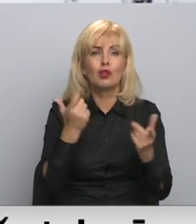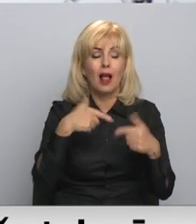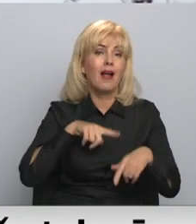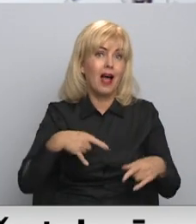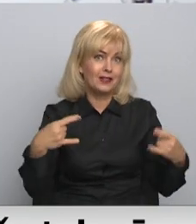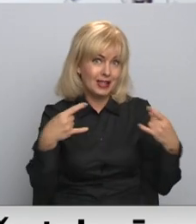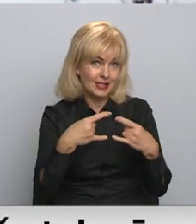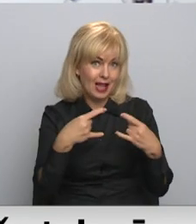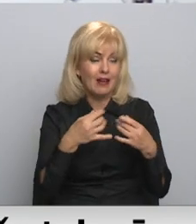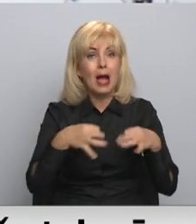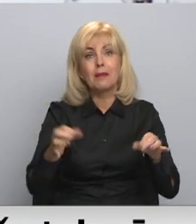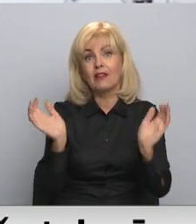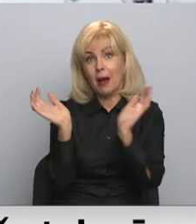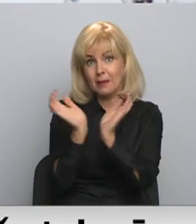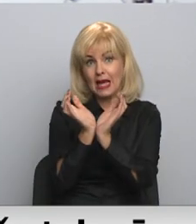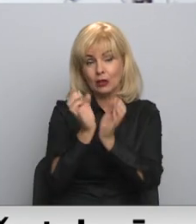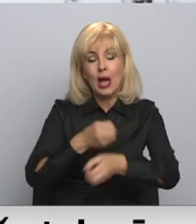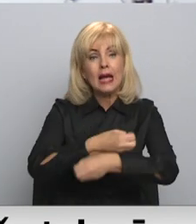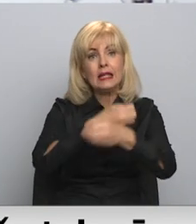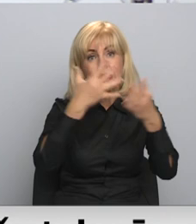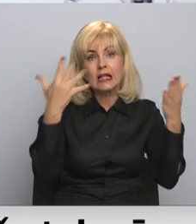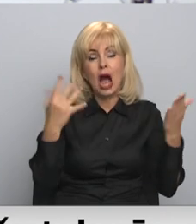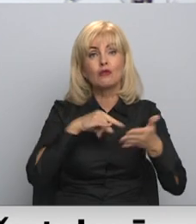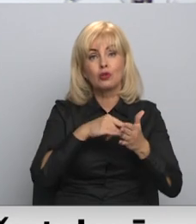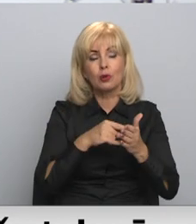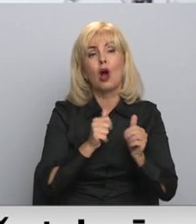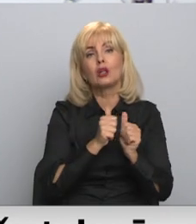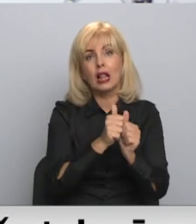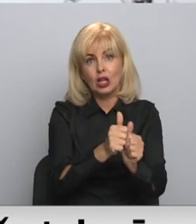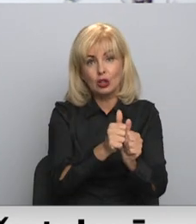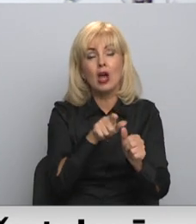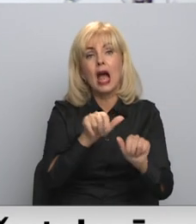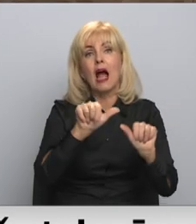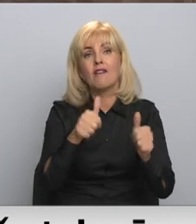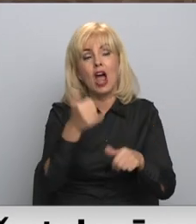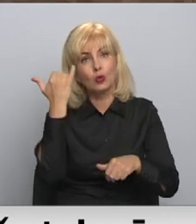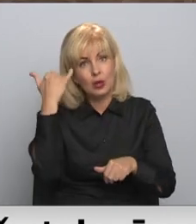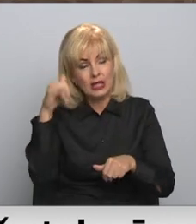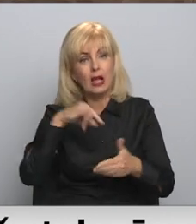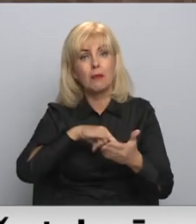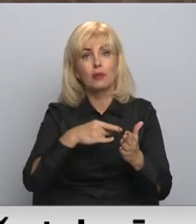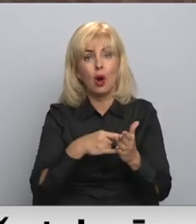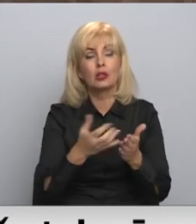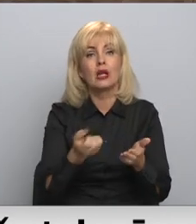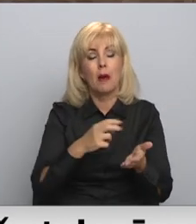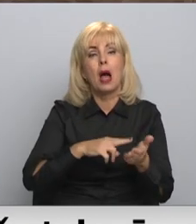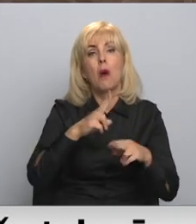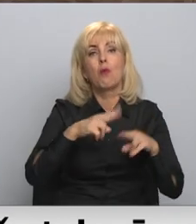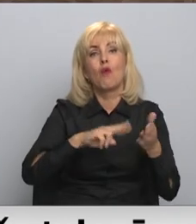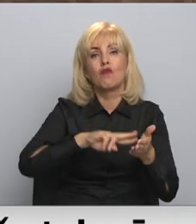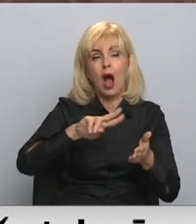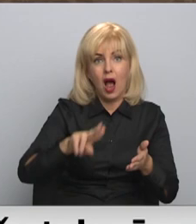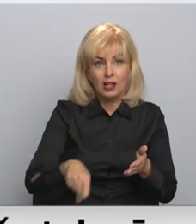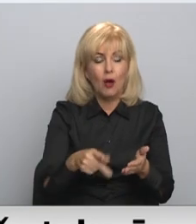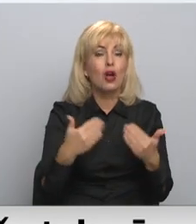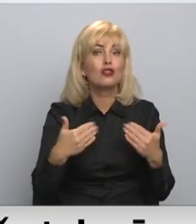televīzijā brīvības pieminekļa izgaismošanas projektam esam sekojuši līdzi kopš tapa šī ideja, un projekts saņēma būvatļauju. Šodien tas ir